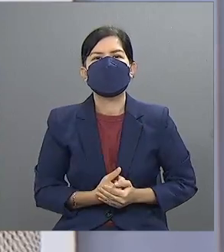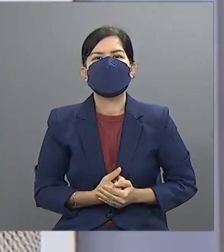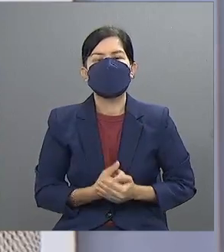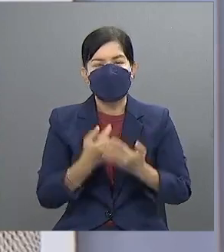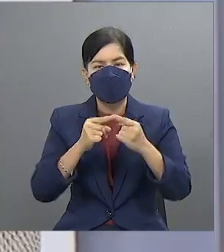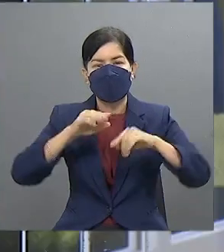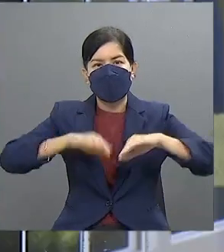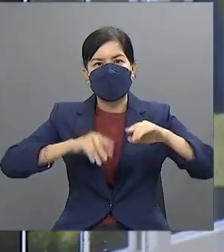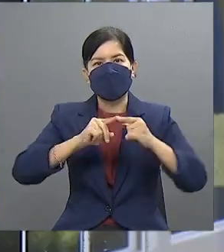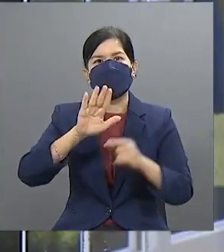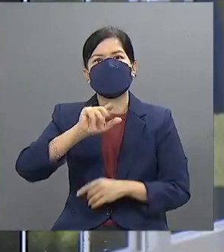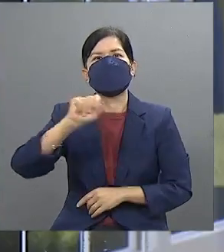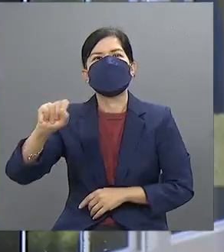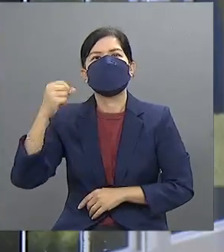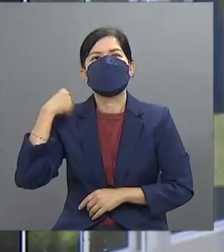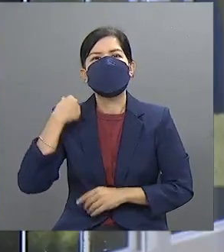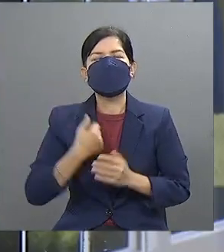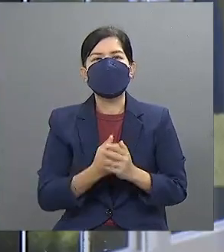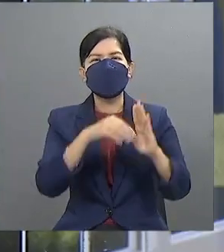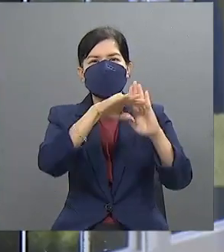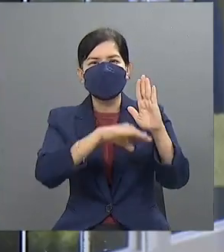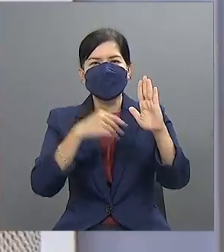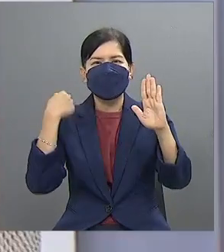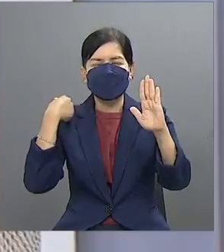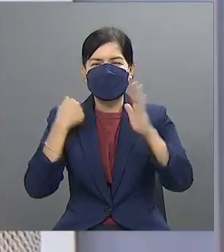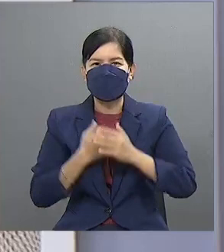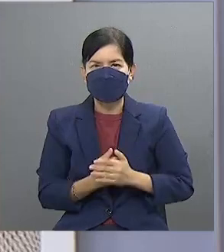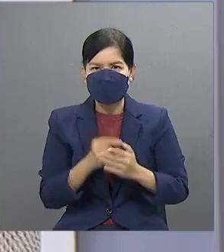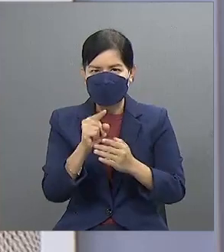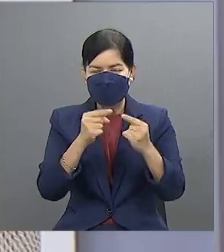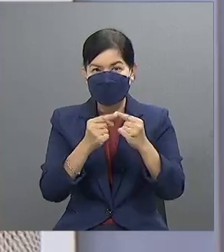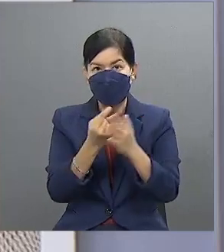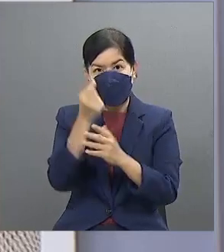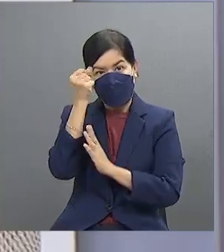าทด้กันคืนแล 5,000 บ